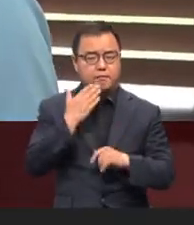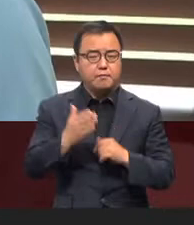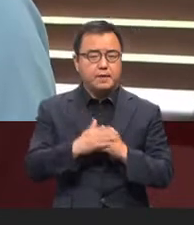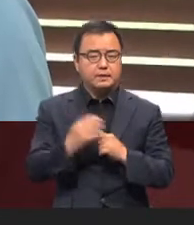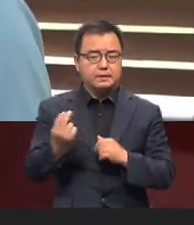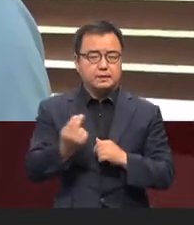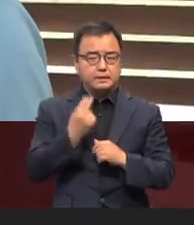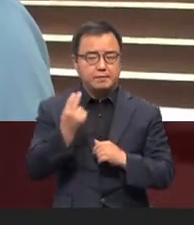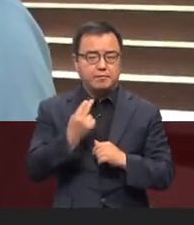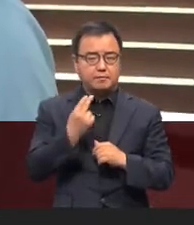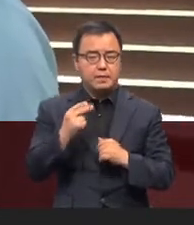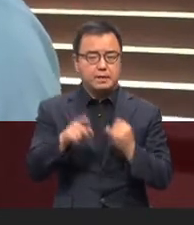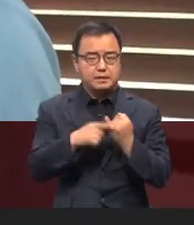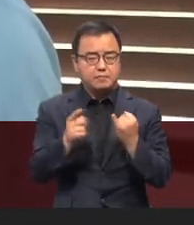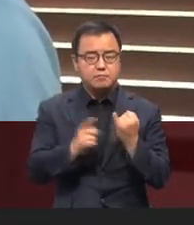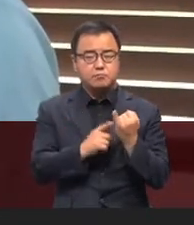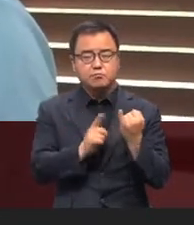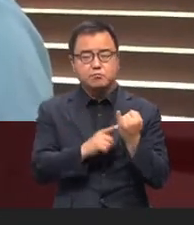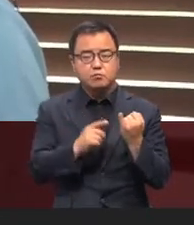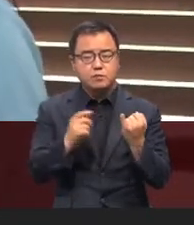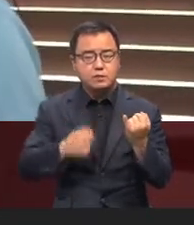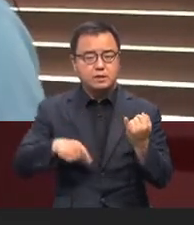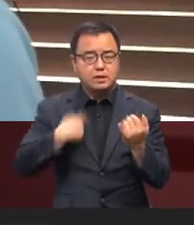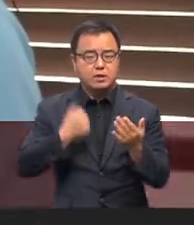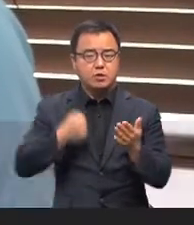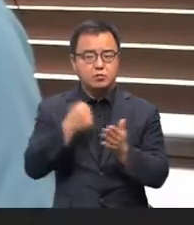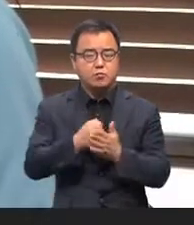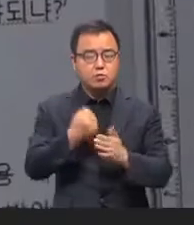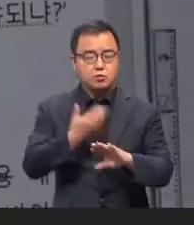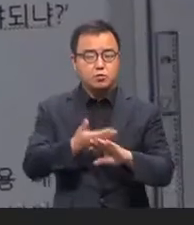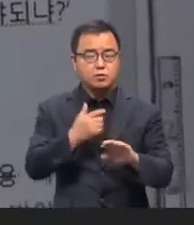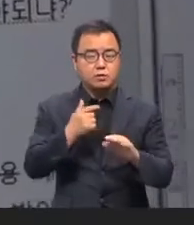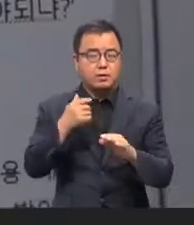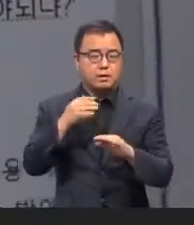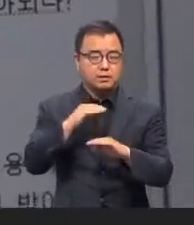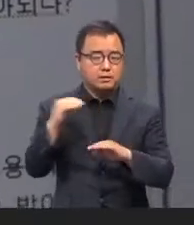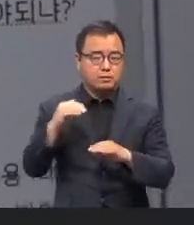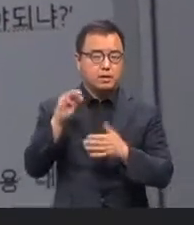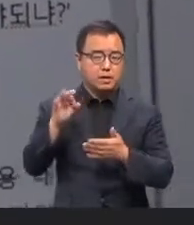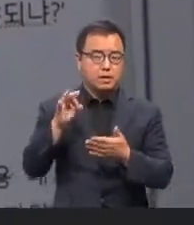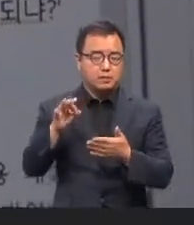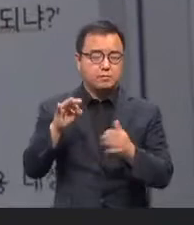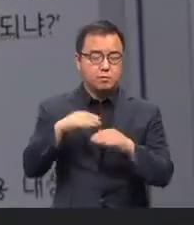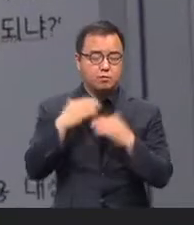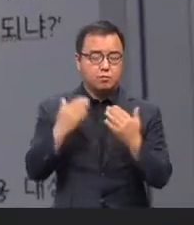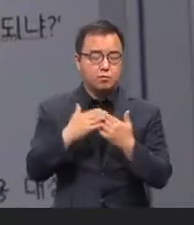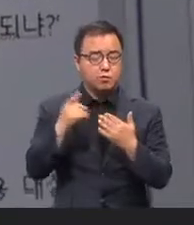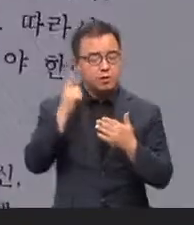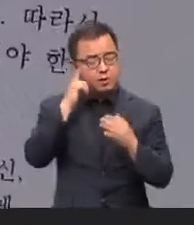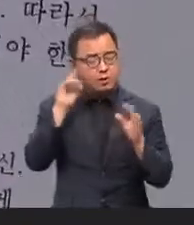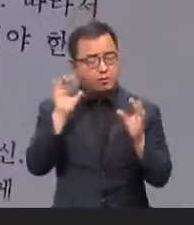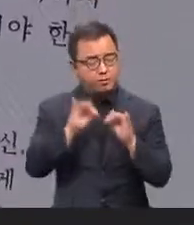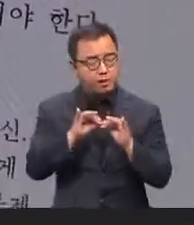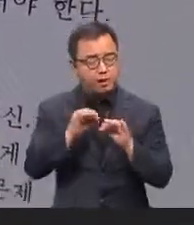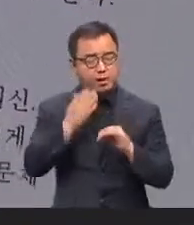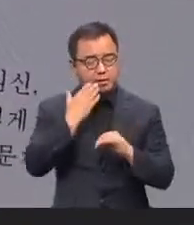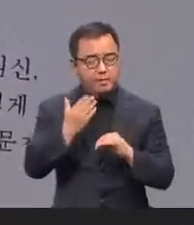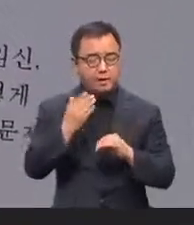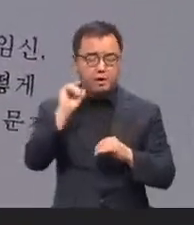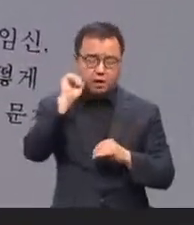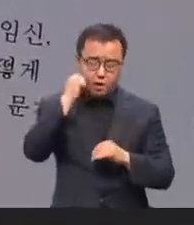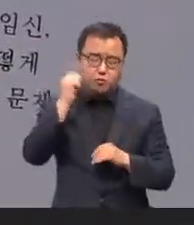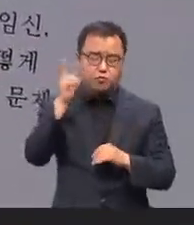차원의 가치이며 생명권은 그 어떤 것보다 우선합니다. 낙태의 전면 허용과 금지 사이 합의점을 찾기는 어려워